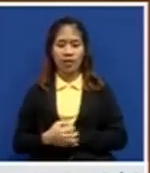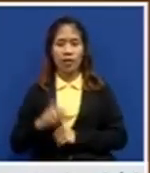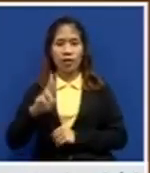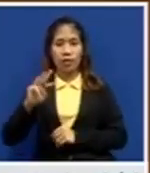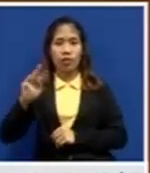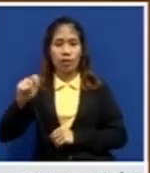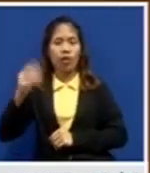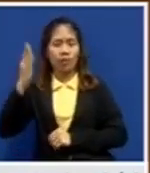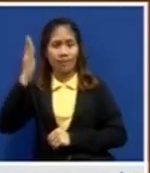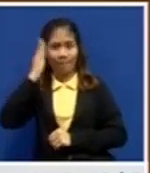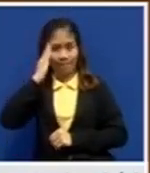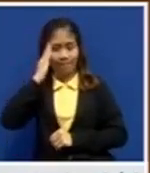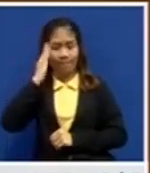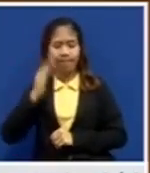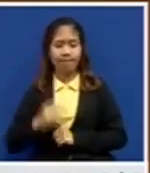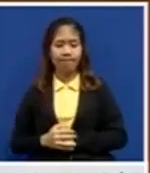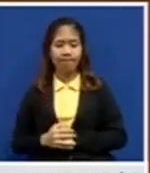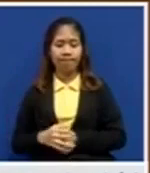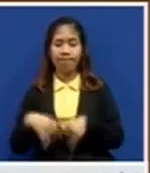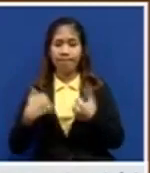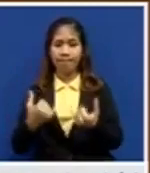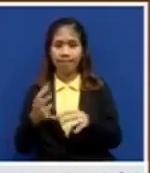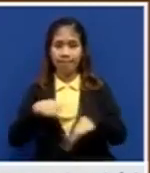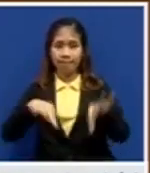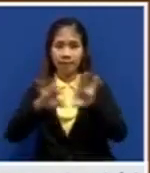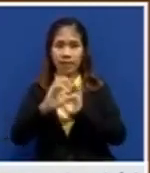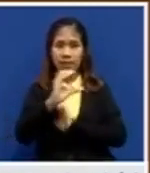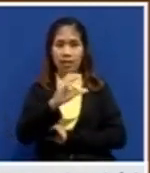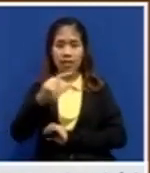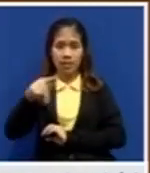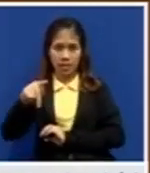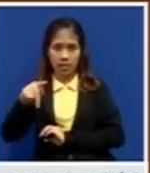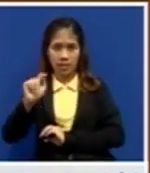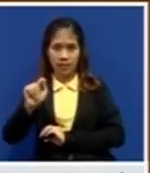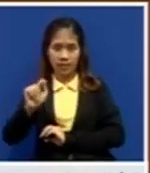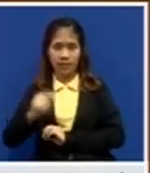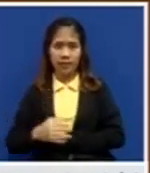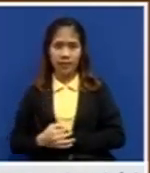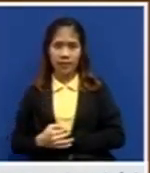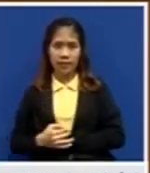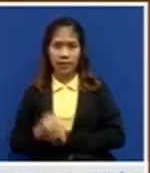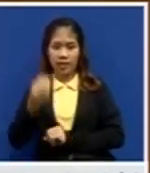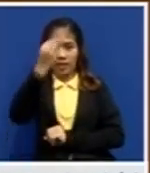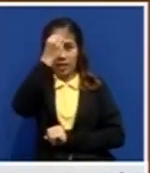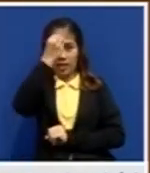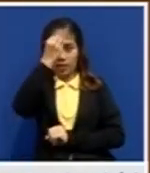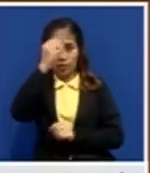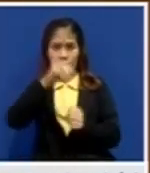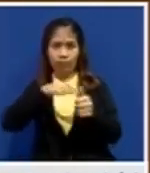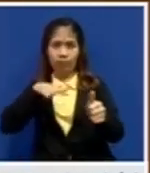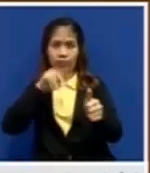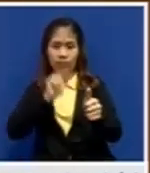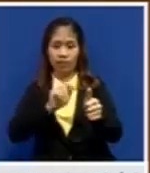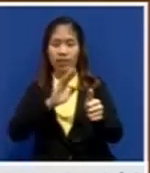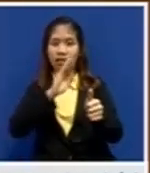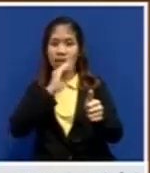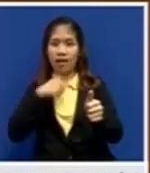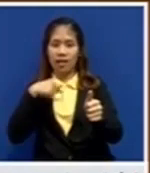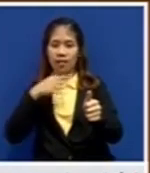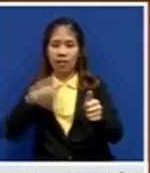วที่สำคัญคือตัว CPTPP ต่างหากที่ญี่ปุ่นเป็นหัวหอกถ้าเราไม่เ